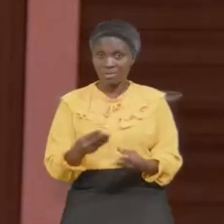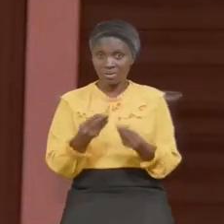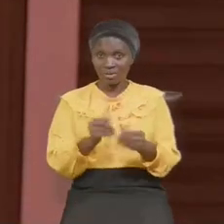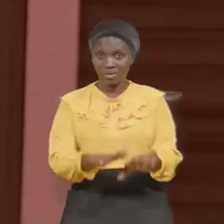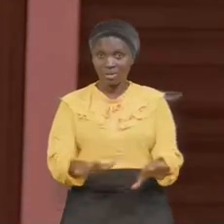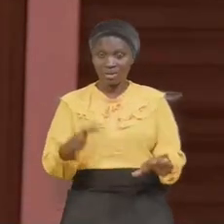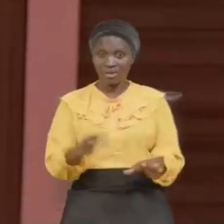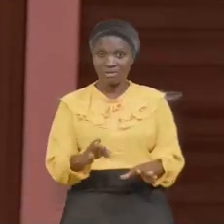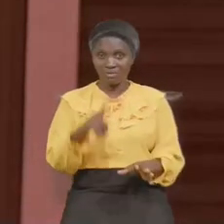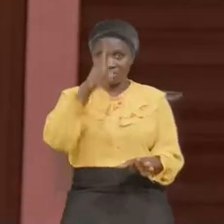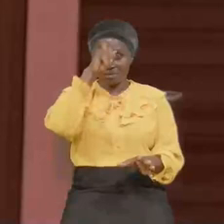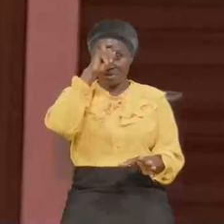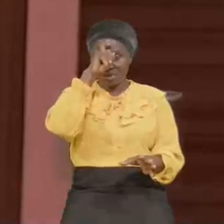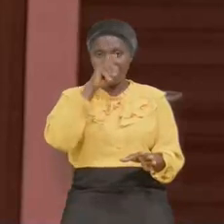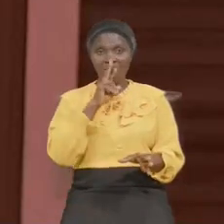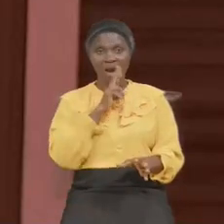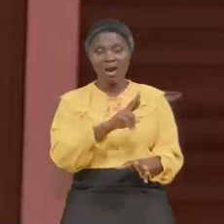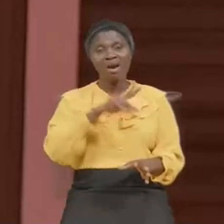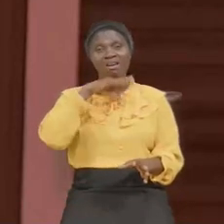s'est corrompu.